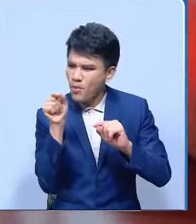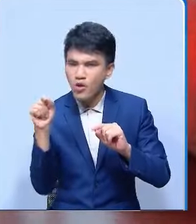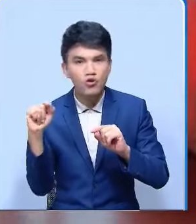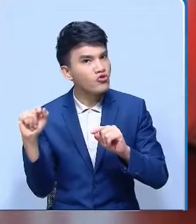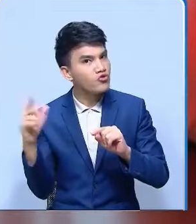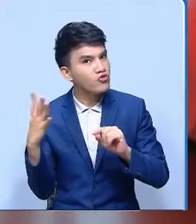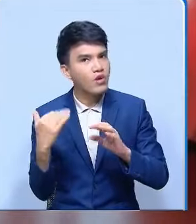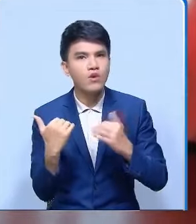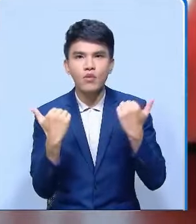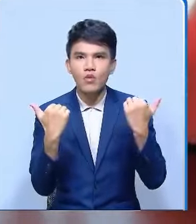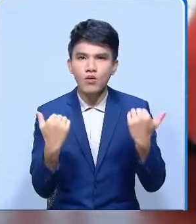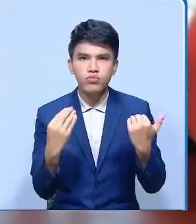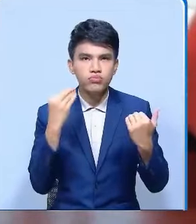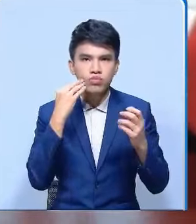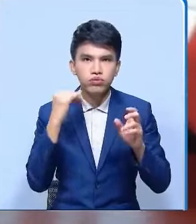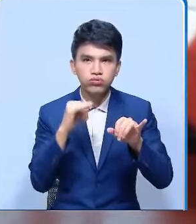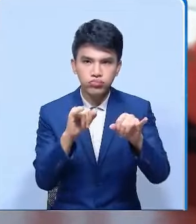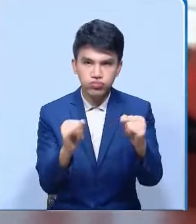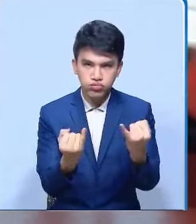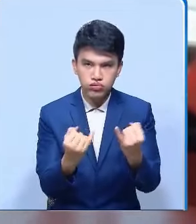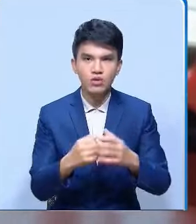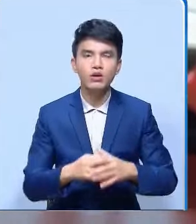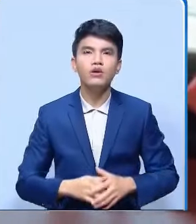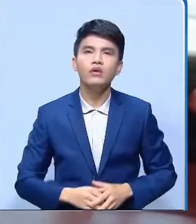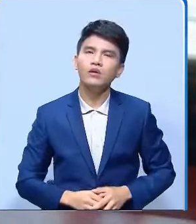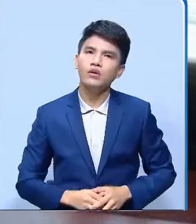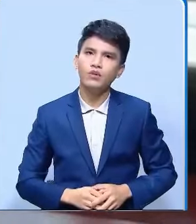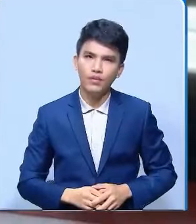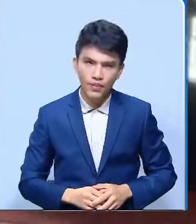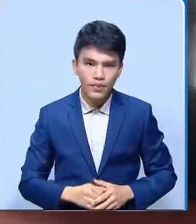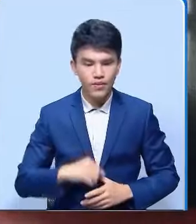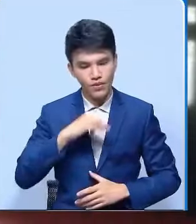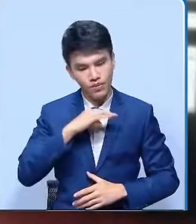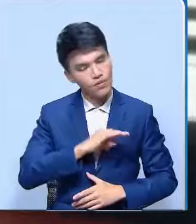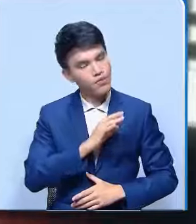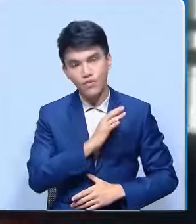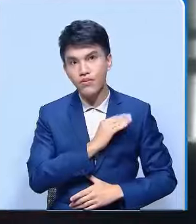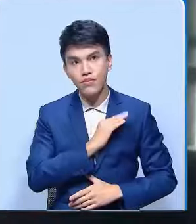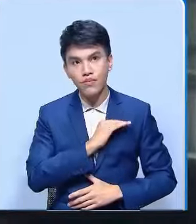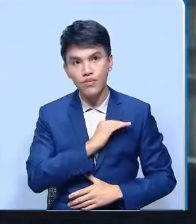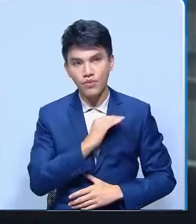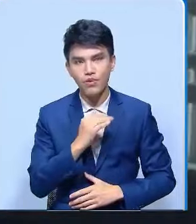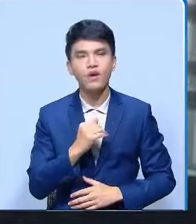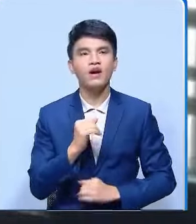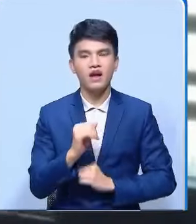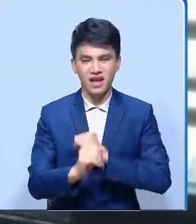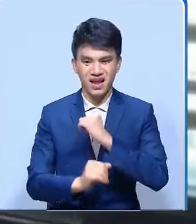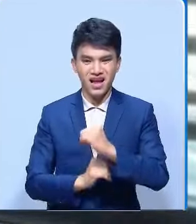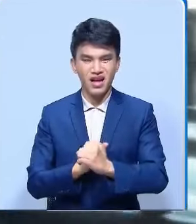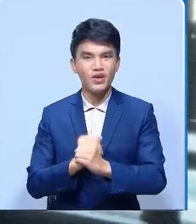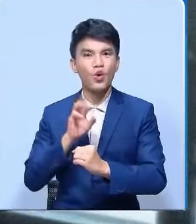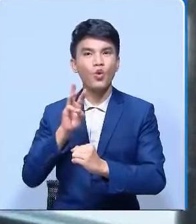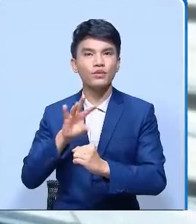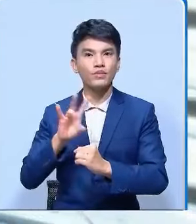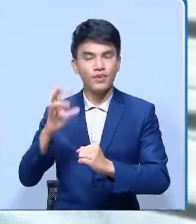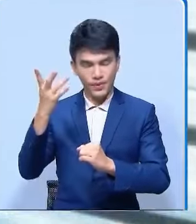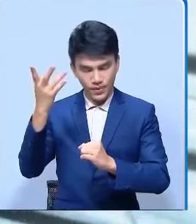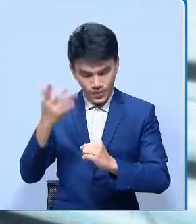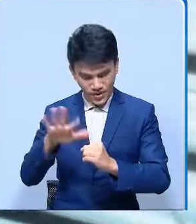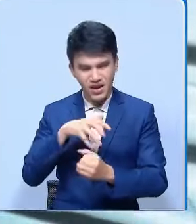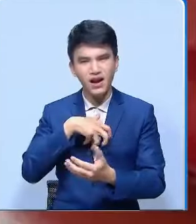ให้เจ้าของบ้านที่ชื่อว่านางณัฐออนเจ้าของบ้านเนี่ยผวาเลยทีเดียวเธออายุ67ปีแล้วด้วยนะคะเธอก็เล่าว่าประม